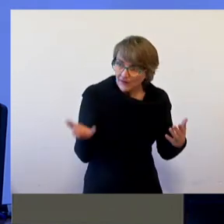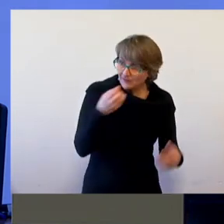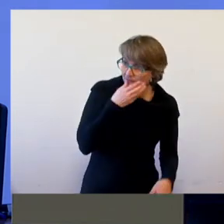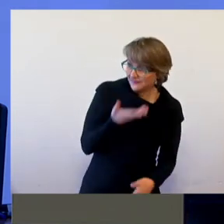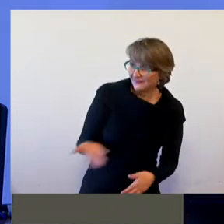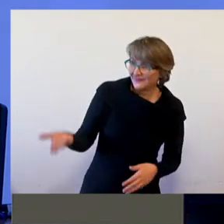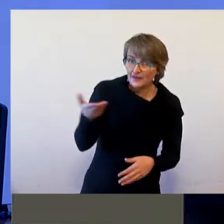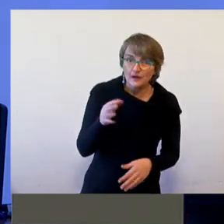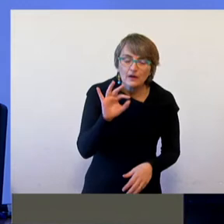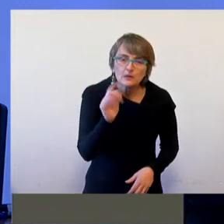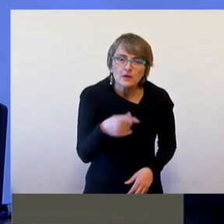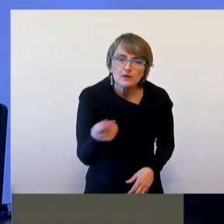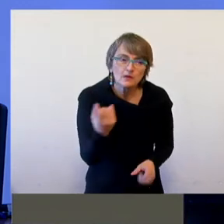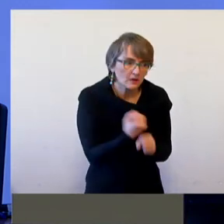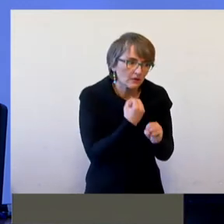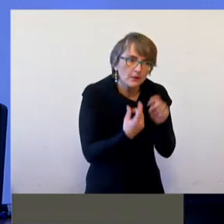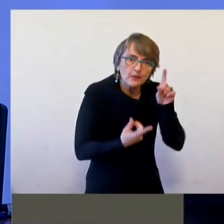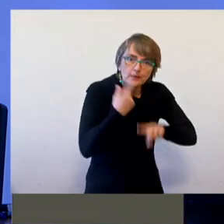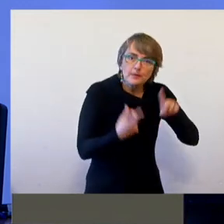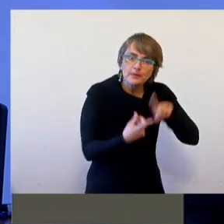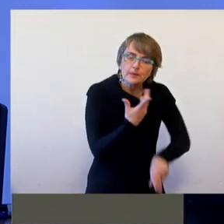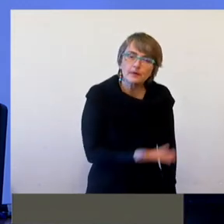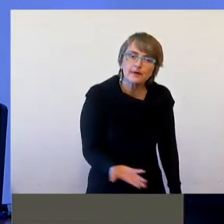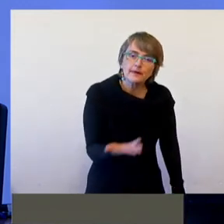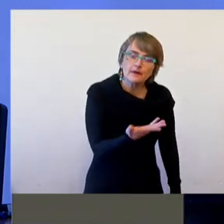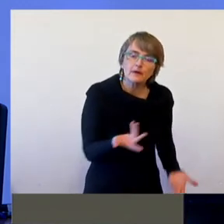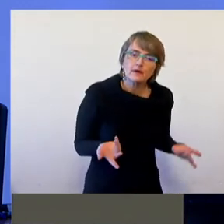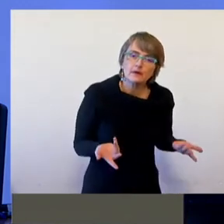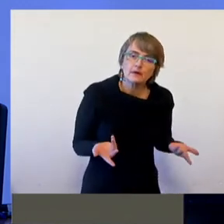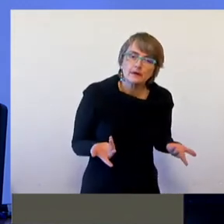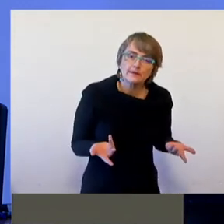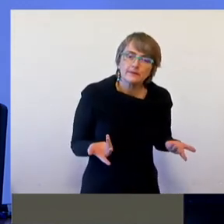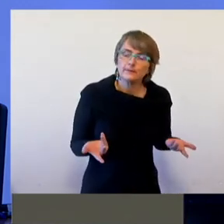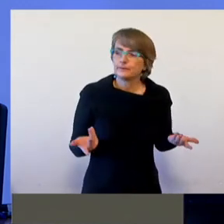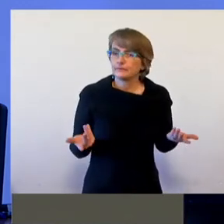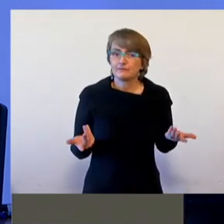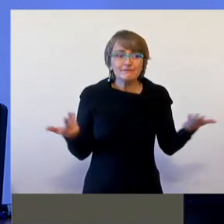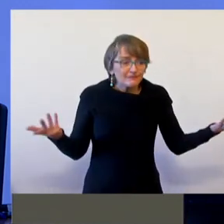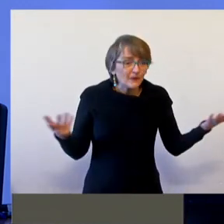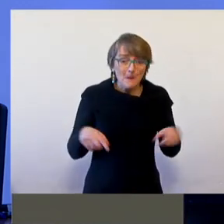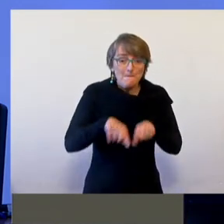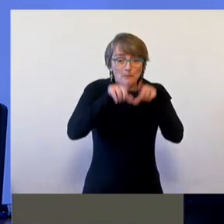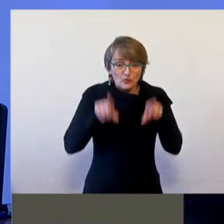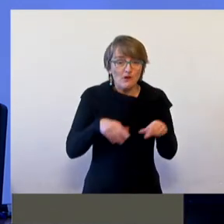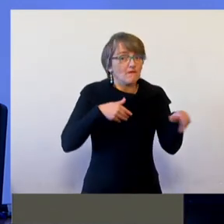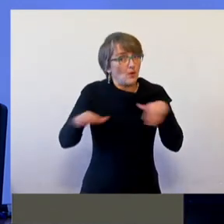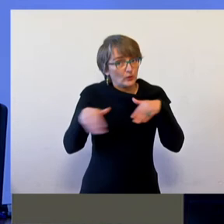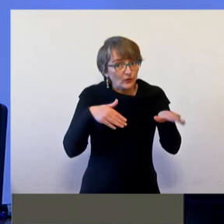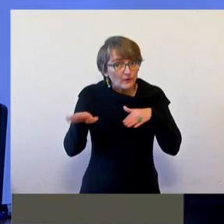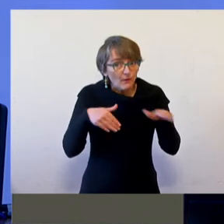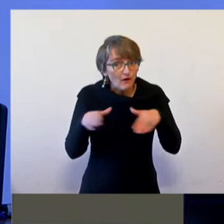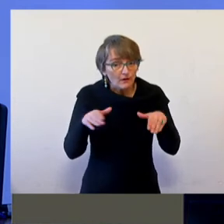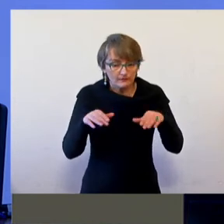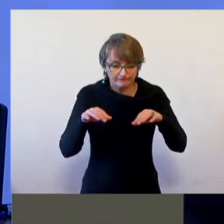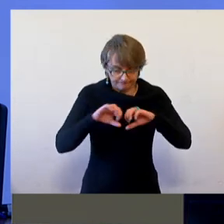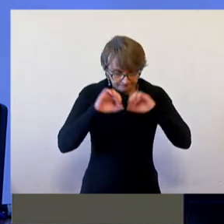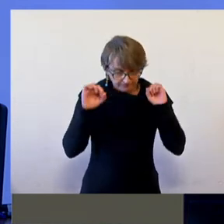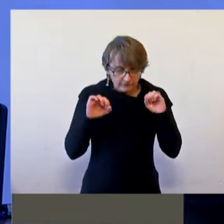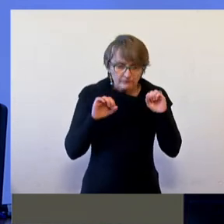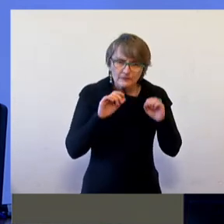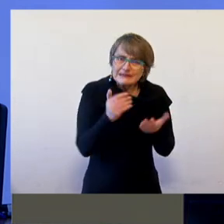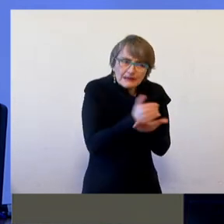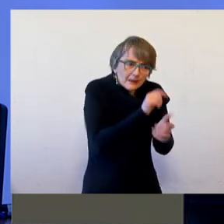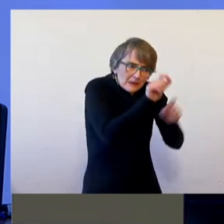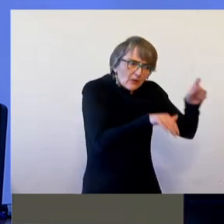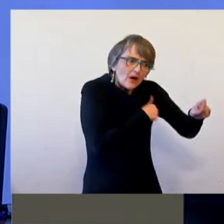Effectivement, leur travail est extrêmement important parce que le travail et le budget de fonctionnement avec la part importante du personnel